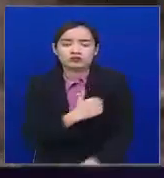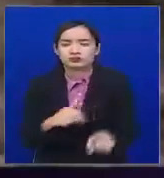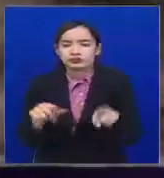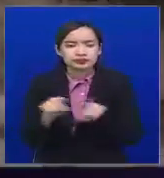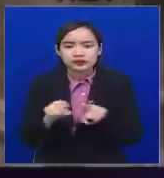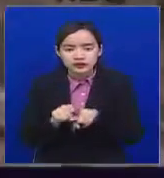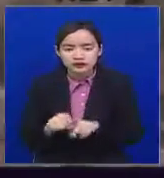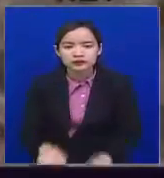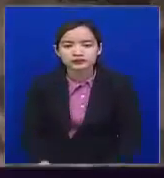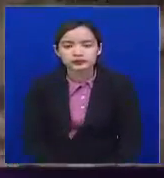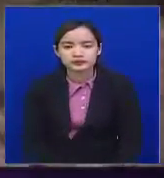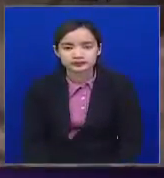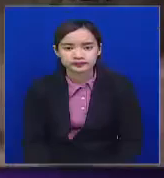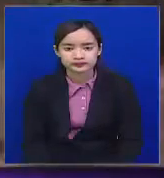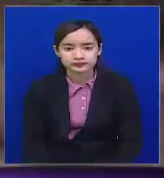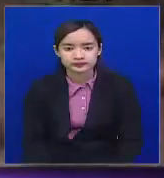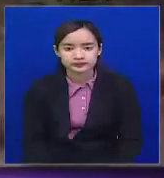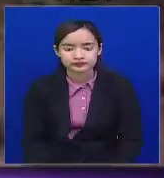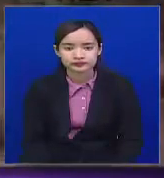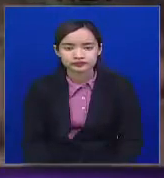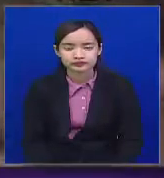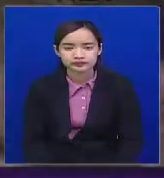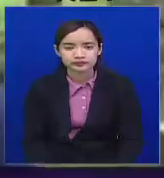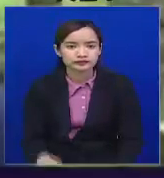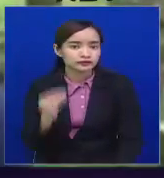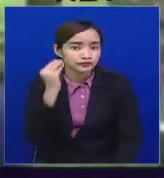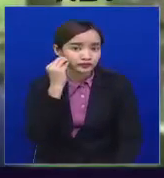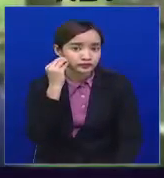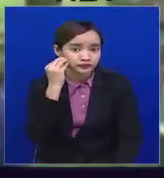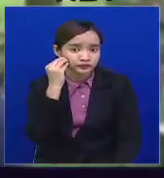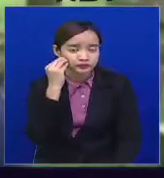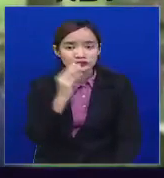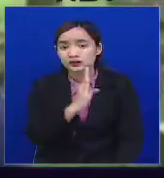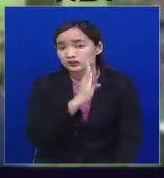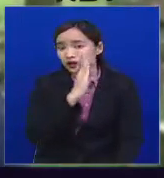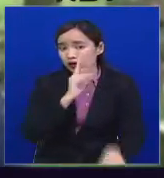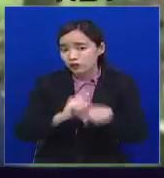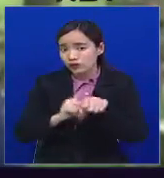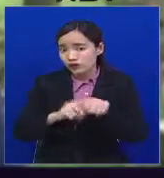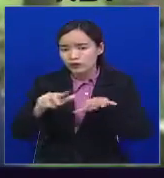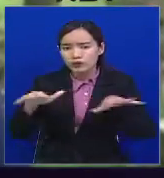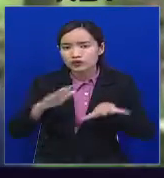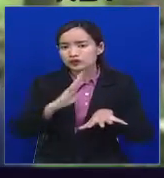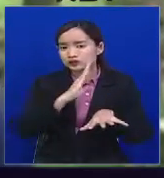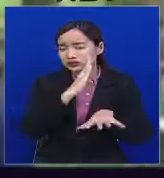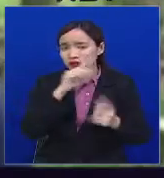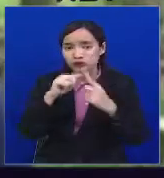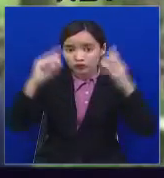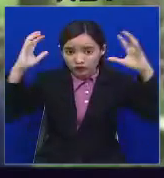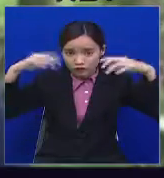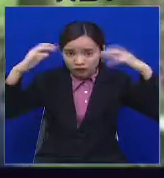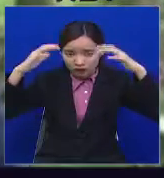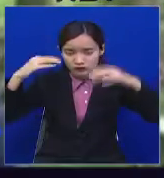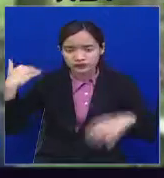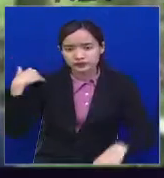ายหมู่บ้านที่มารับบริการตรงจุดนี้นะคะก็คือถ้าเวลาปกติก็คือถ้าไม่ใช่ฤดูฝนเนี่ยค่ะก็มา